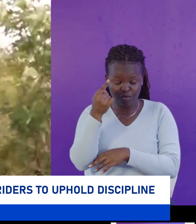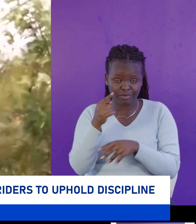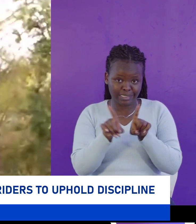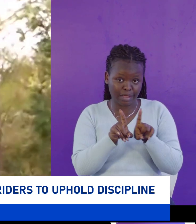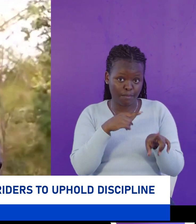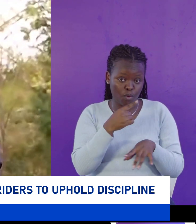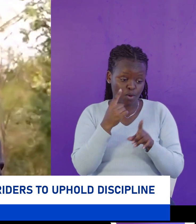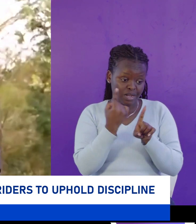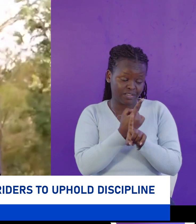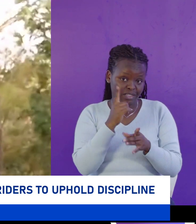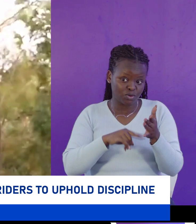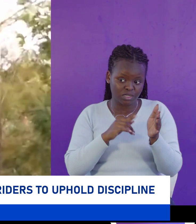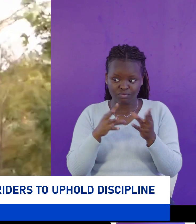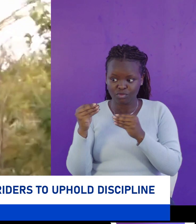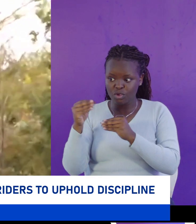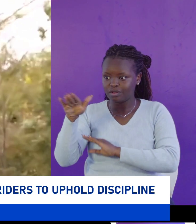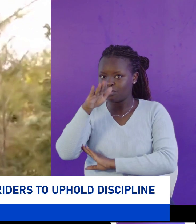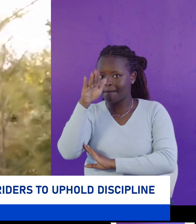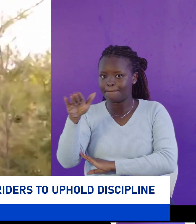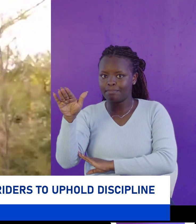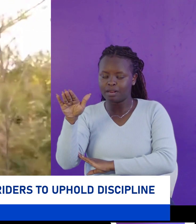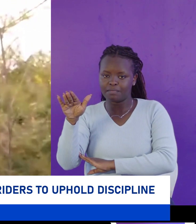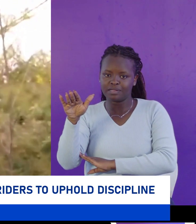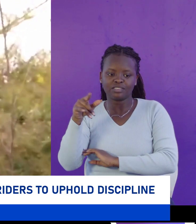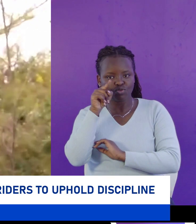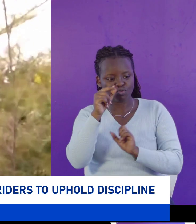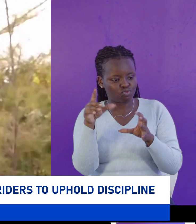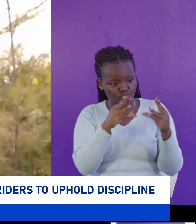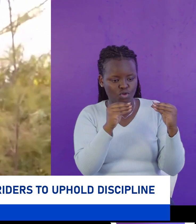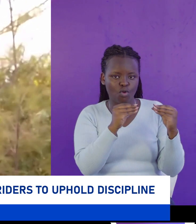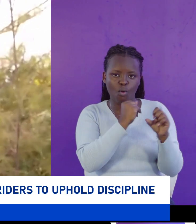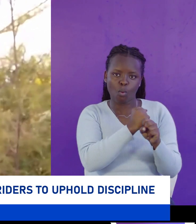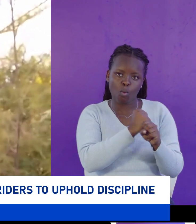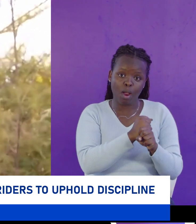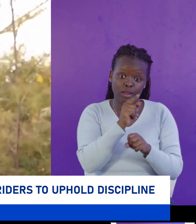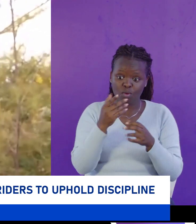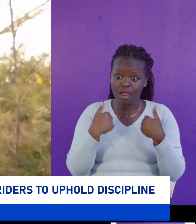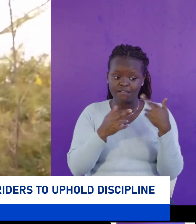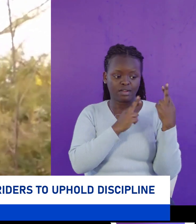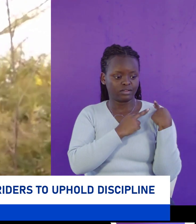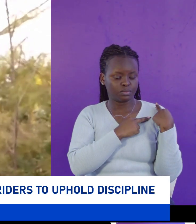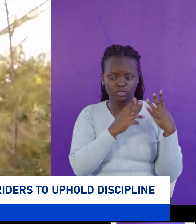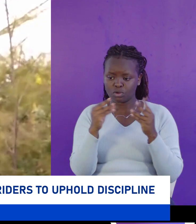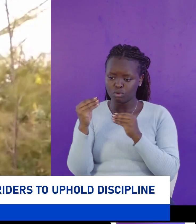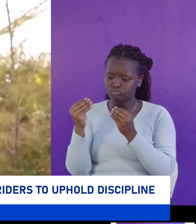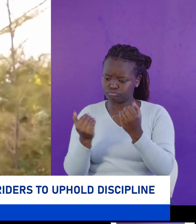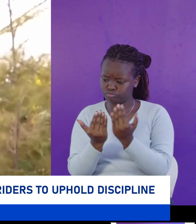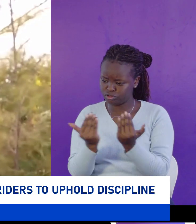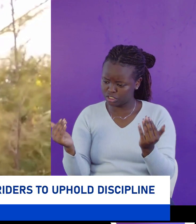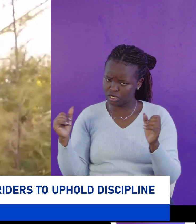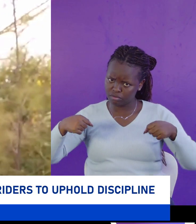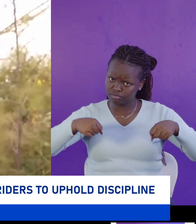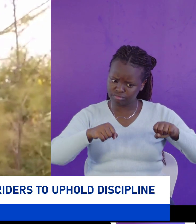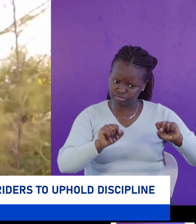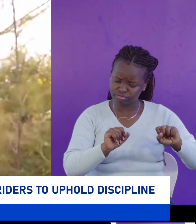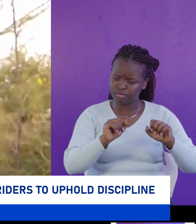ni kwamba anaenda bunge, wewe pia unaenda kazini. Nyinyi mko na jukumu mingi, mnapepa watoto wanaenda shule, mnapepa watu